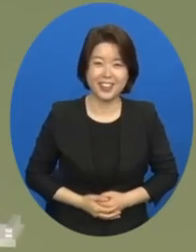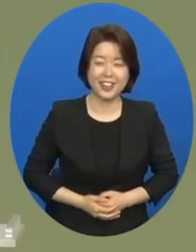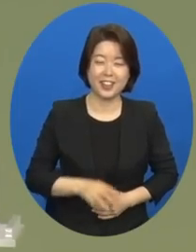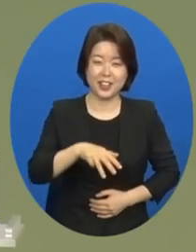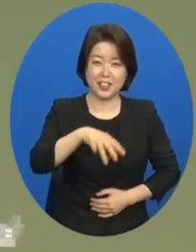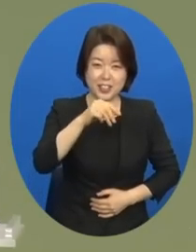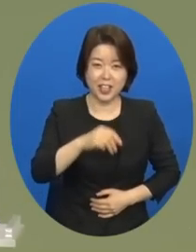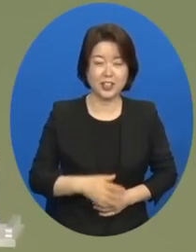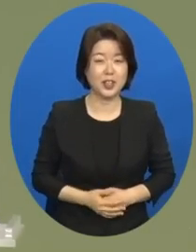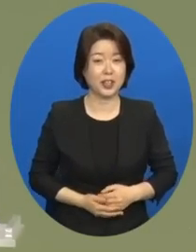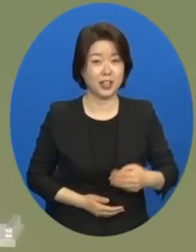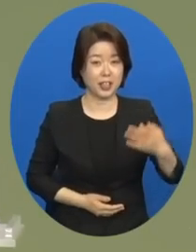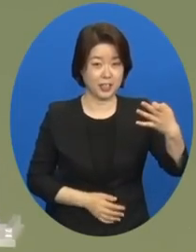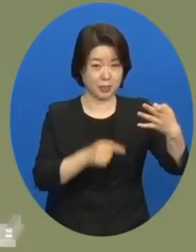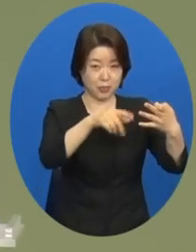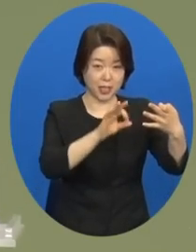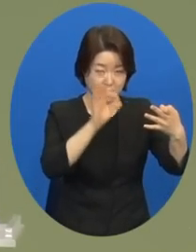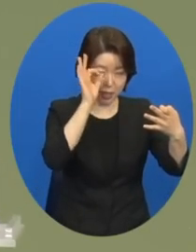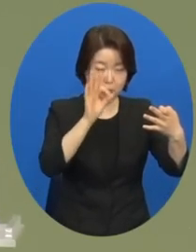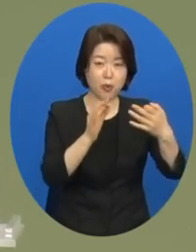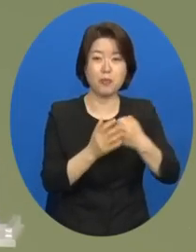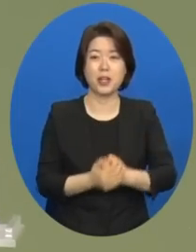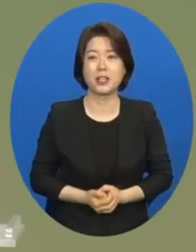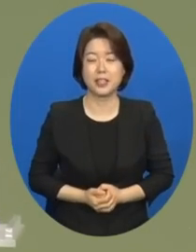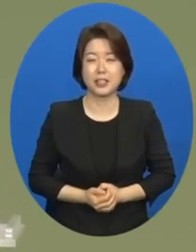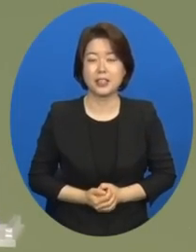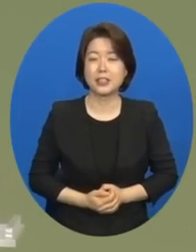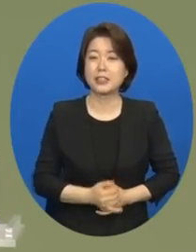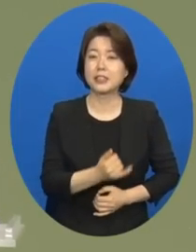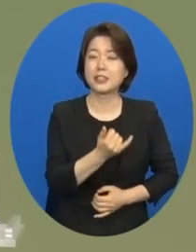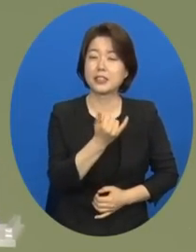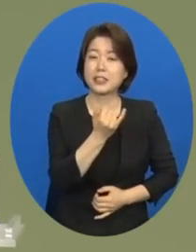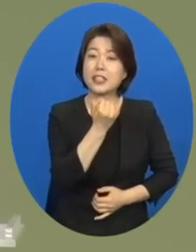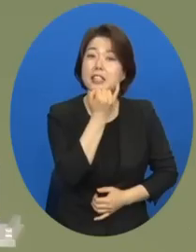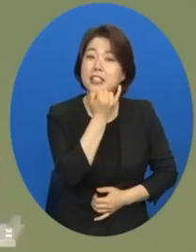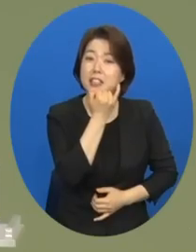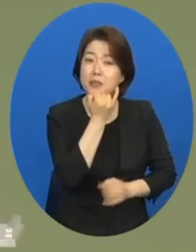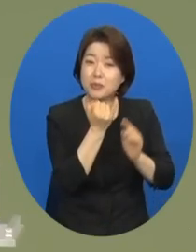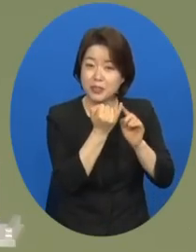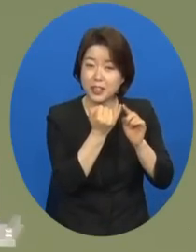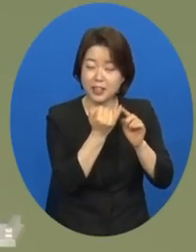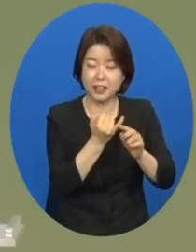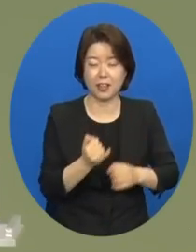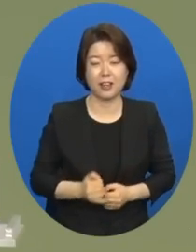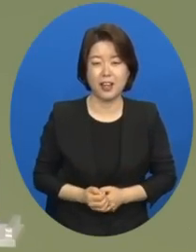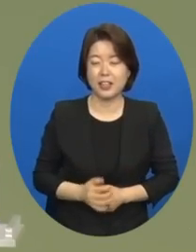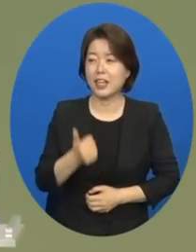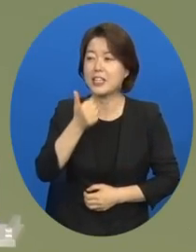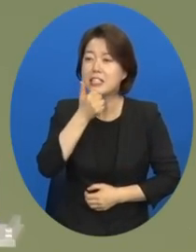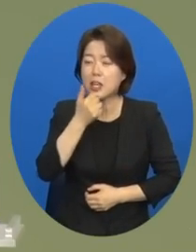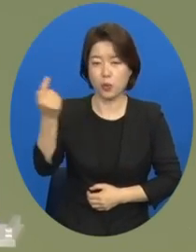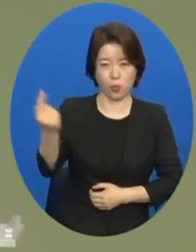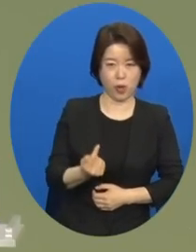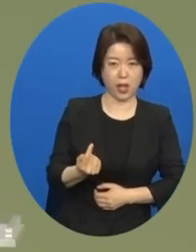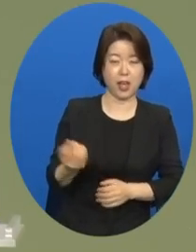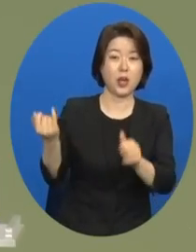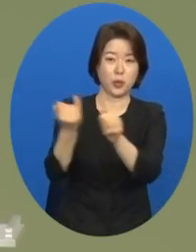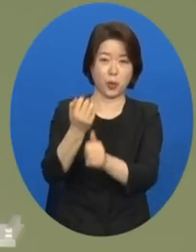창세기 24장도 리브가가 이삭에게로 와야 하는 것이고요 믿음의 조상 아브라함에게는